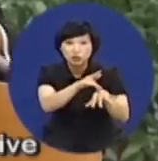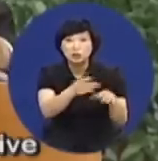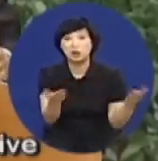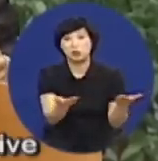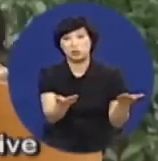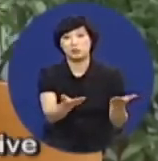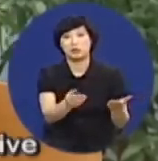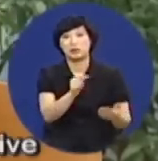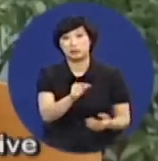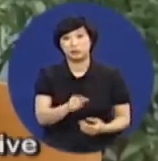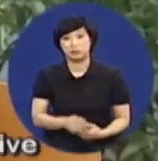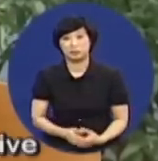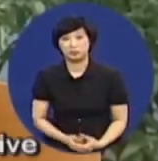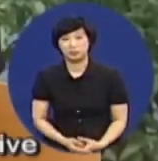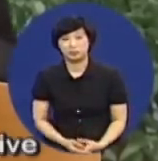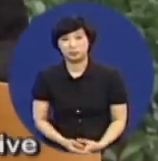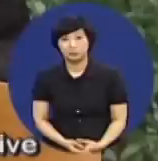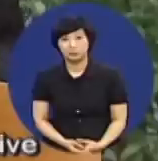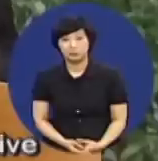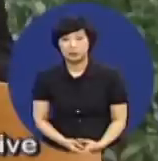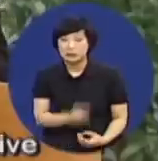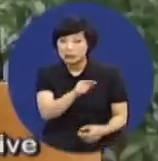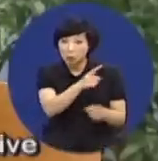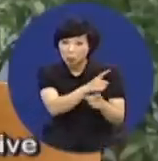サタン、悪霊の働き。